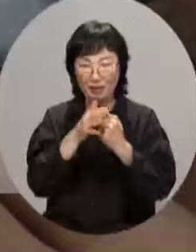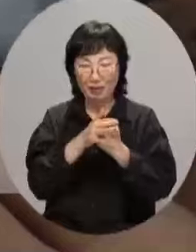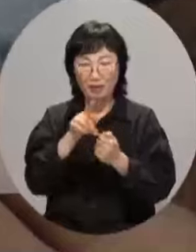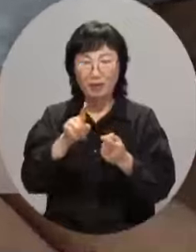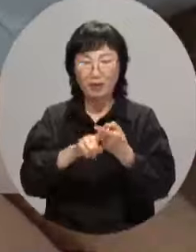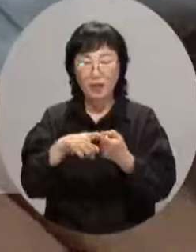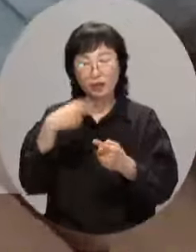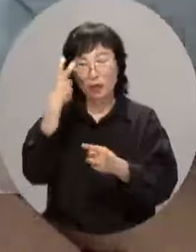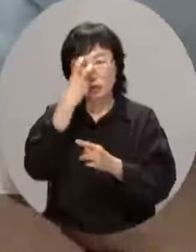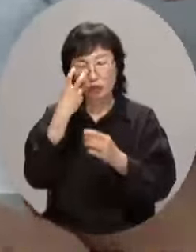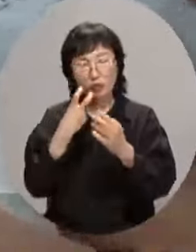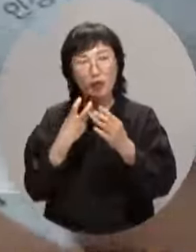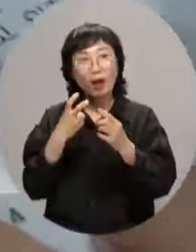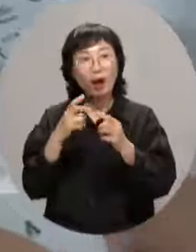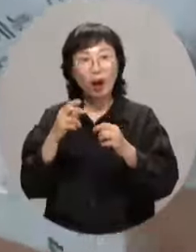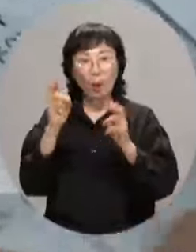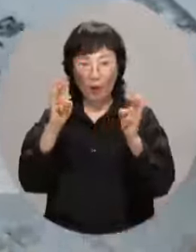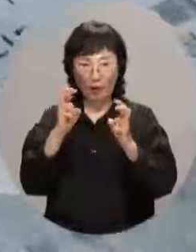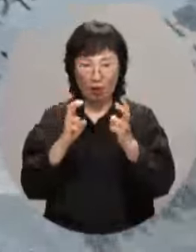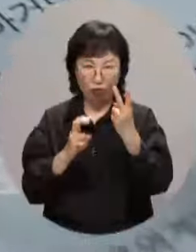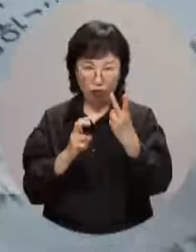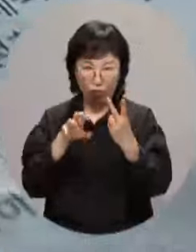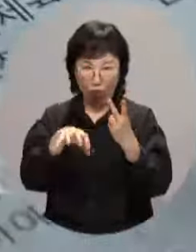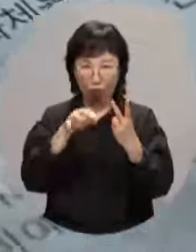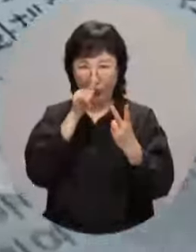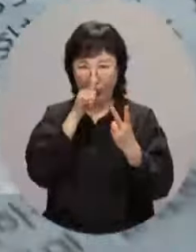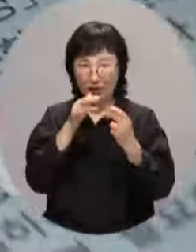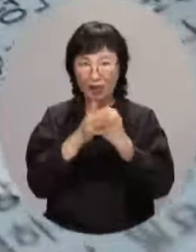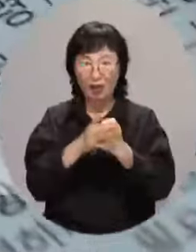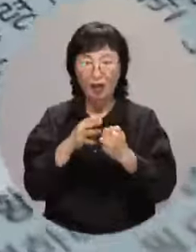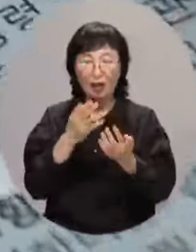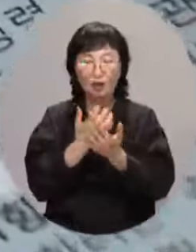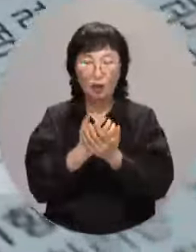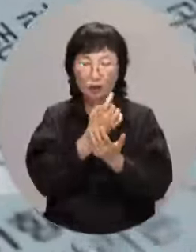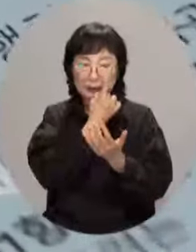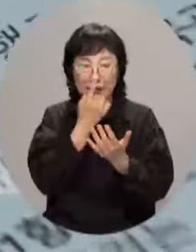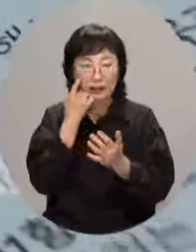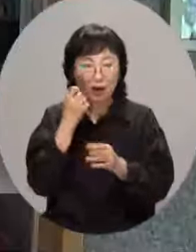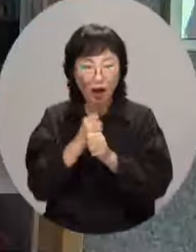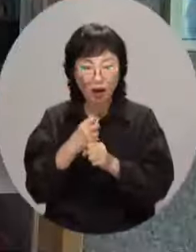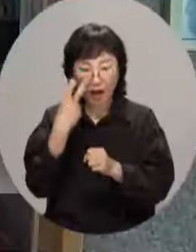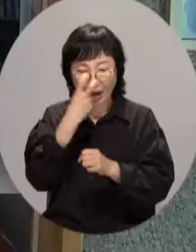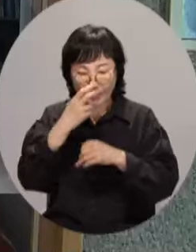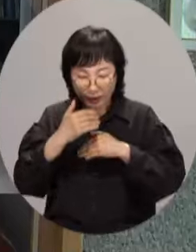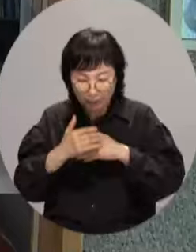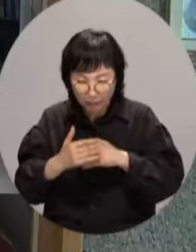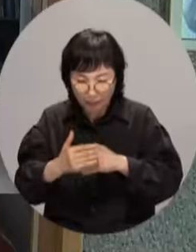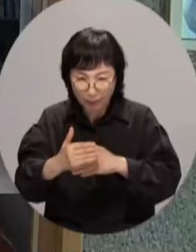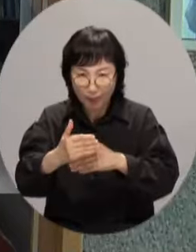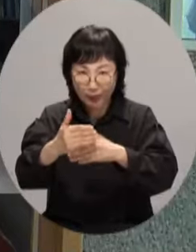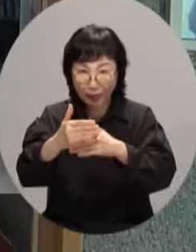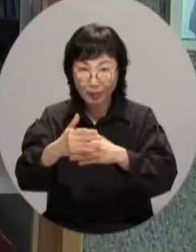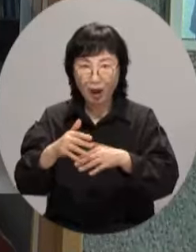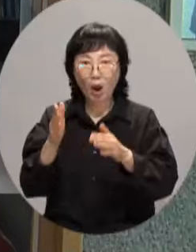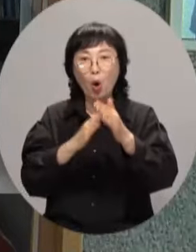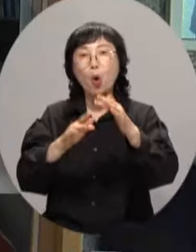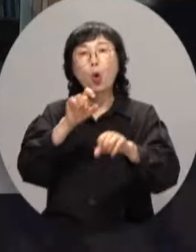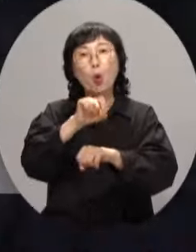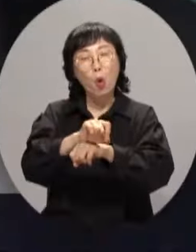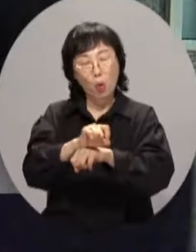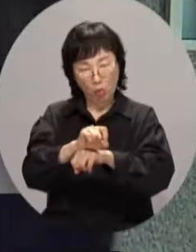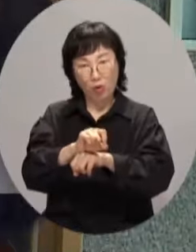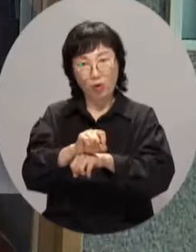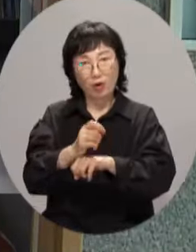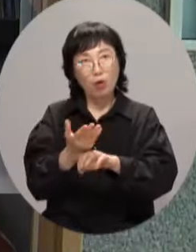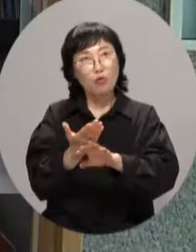의뢰했다고 밝혔습니다 감사위는 충분한 서류 증거 등을 토대로 감사를 진행한 결과 간부공무원 모르게 비위를